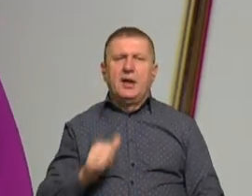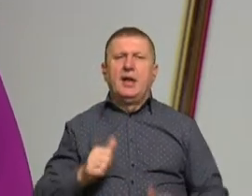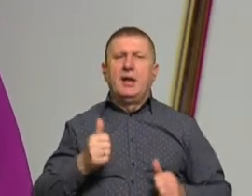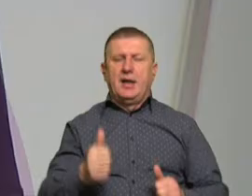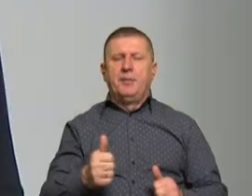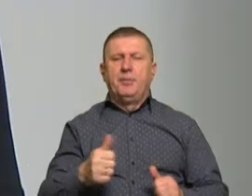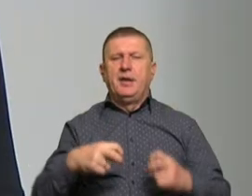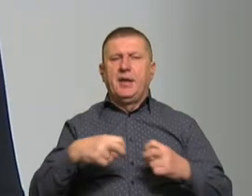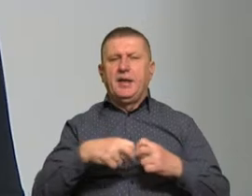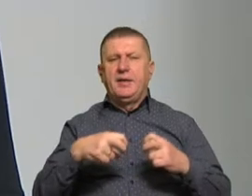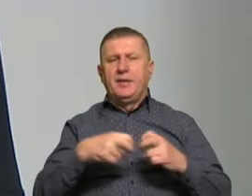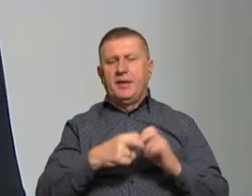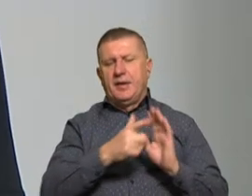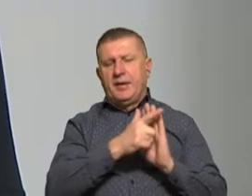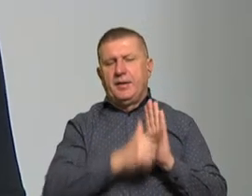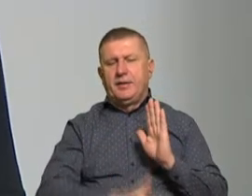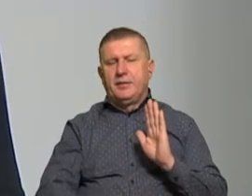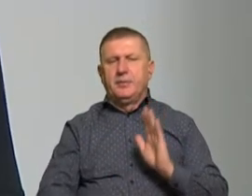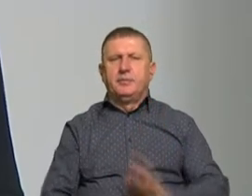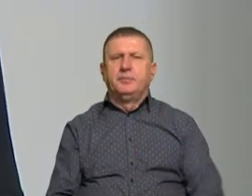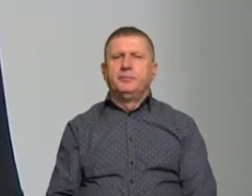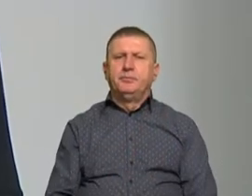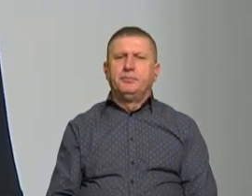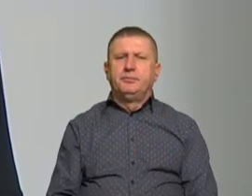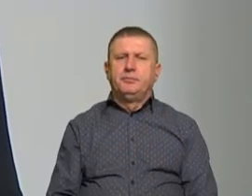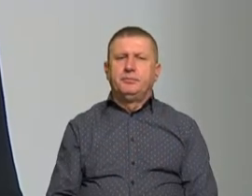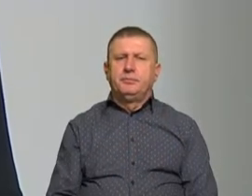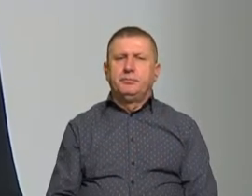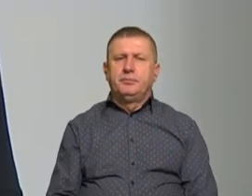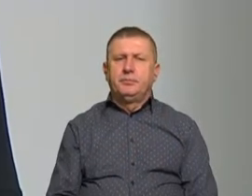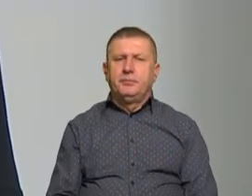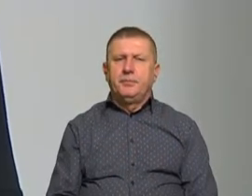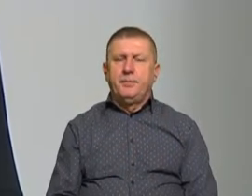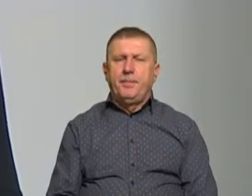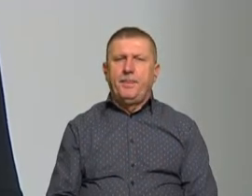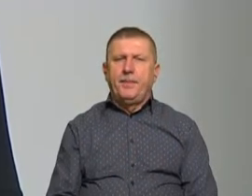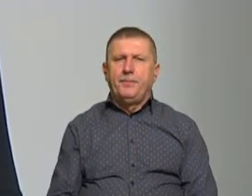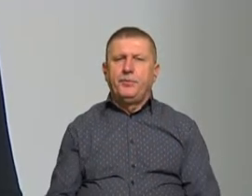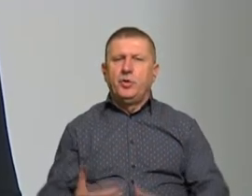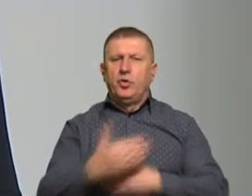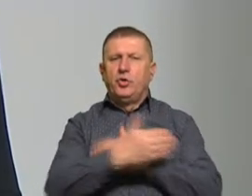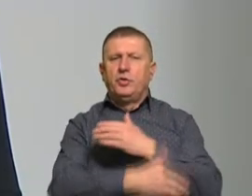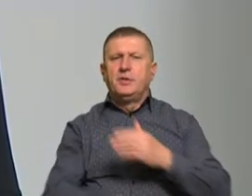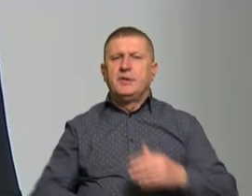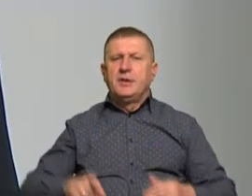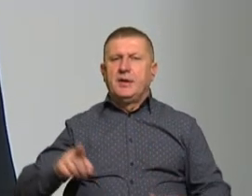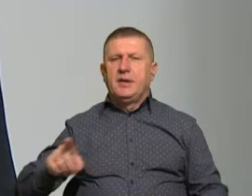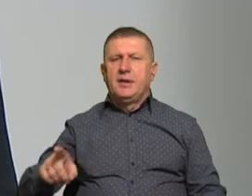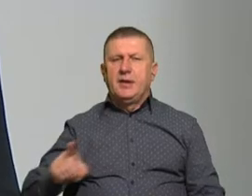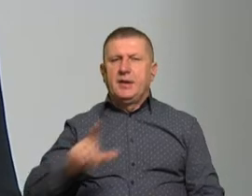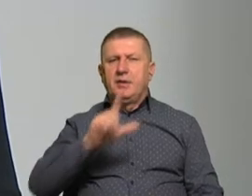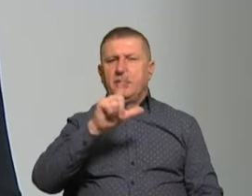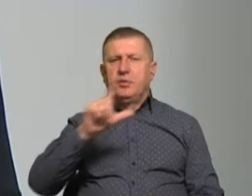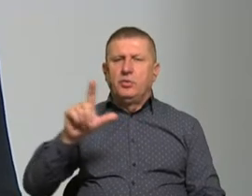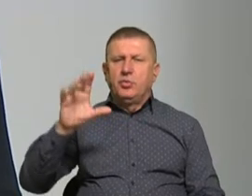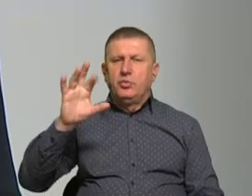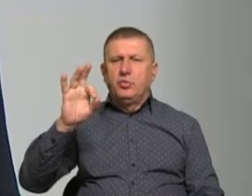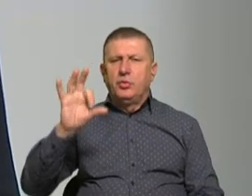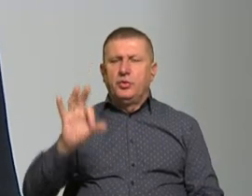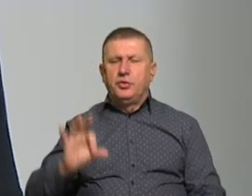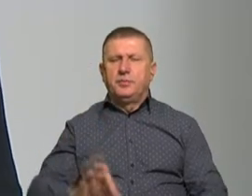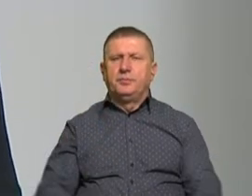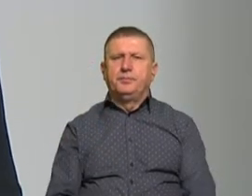dostępna w internecie. 1,5 minuty, dziękuję bardzo serdecznie. Jako ostatni w tym segmencie będzie odpowiadał pan Konrad